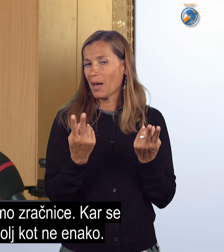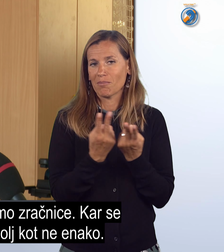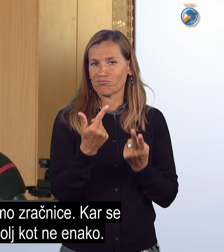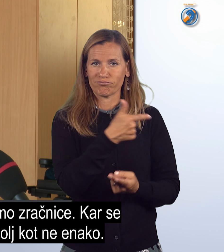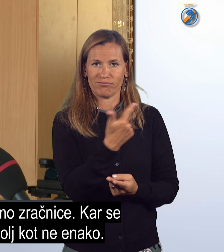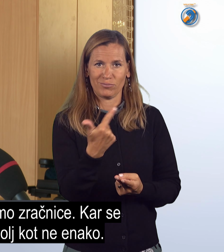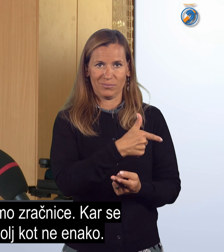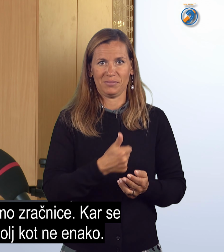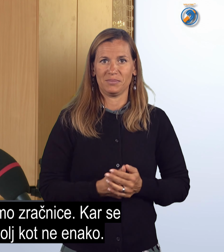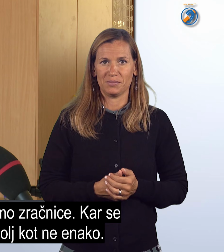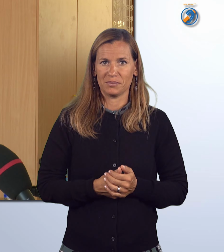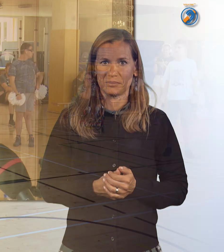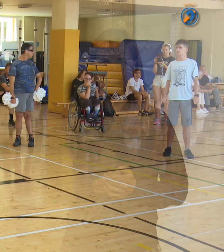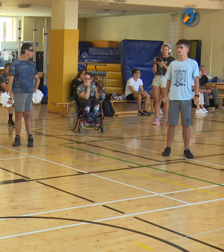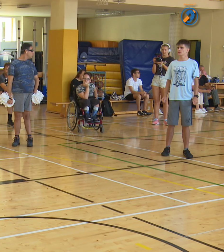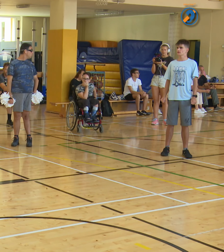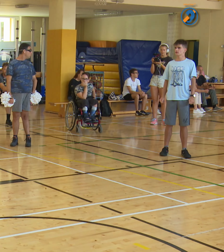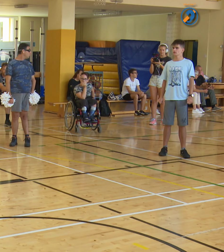enako.